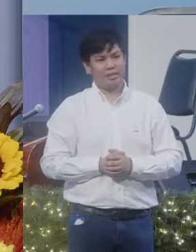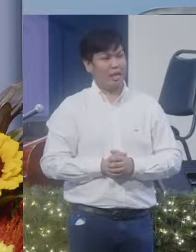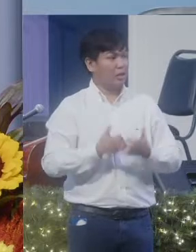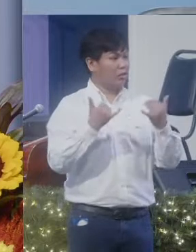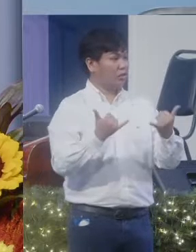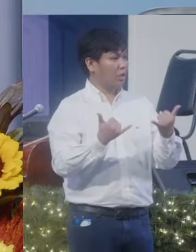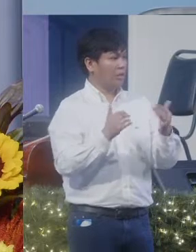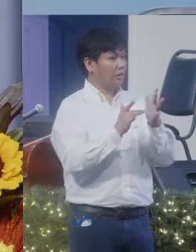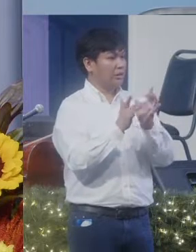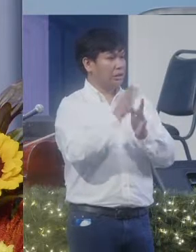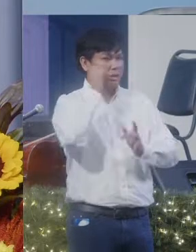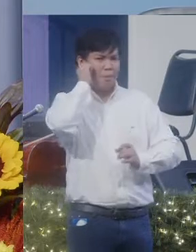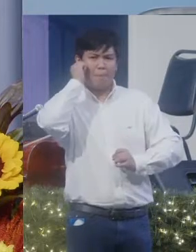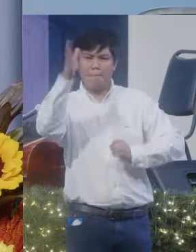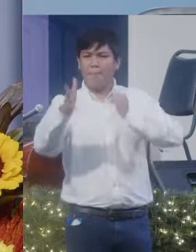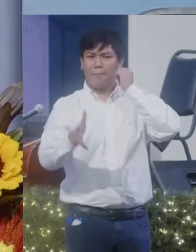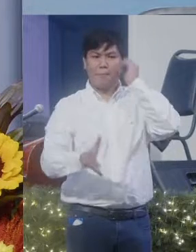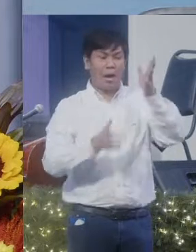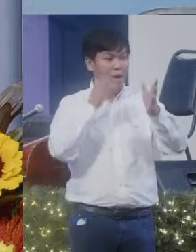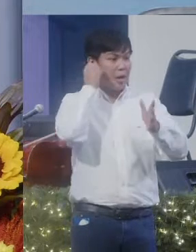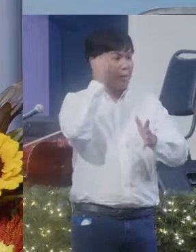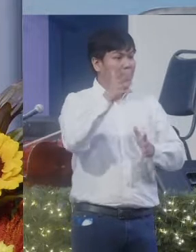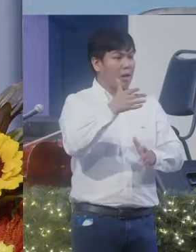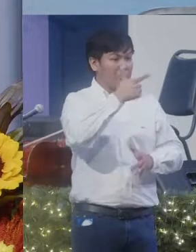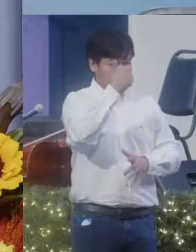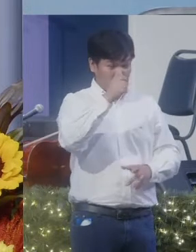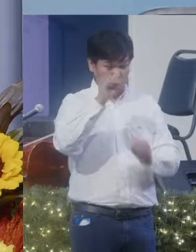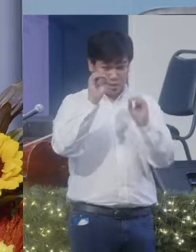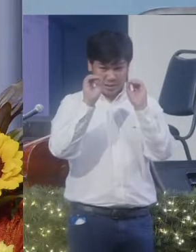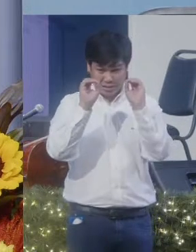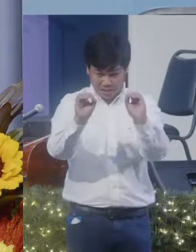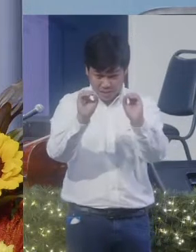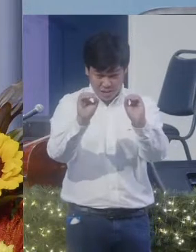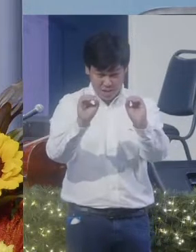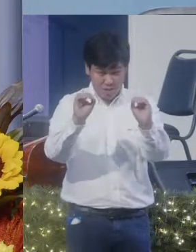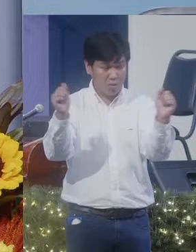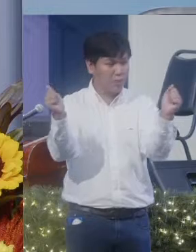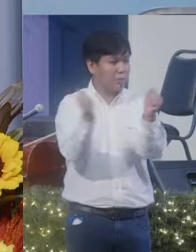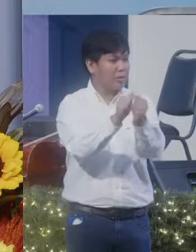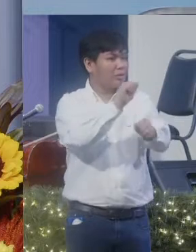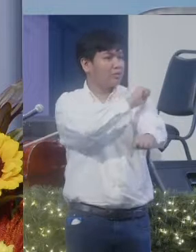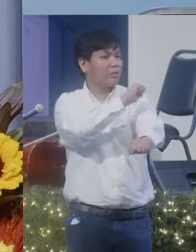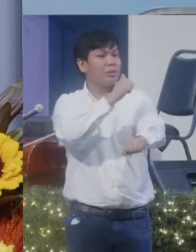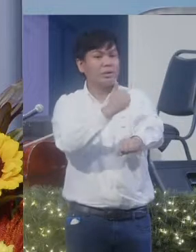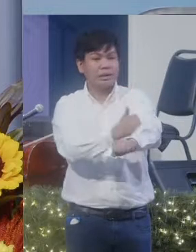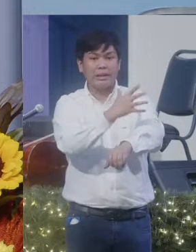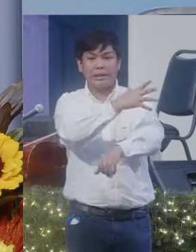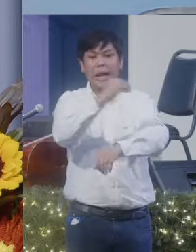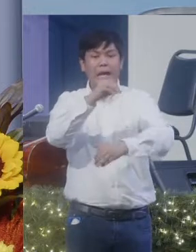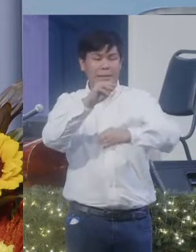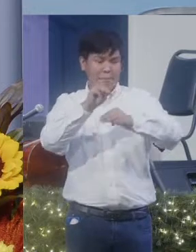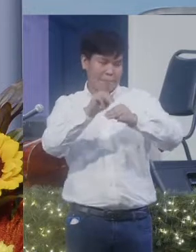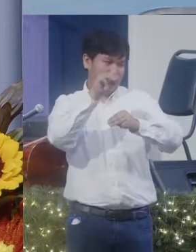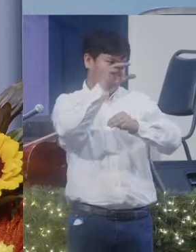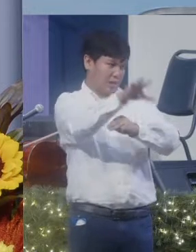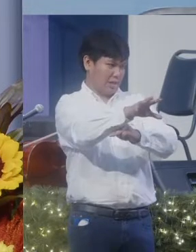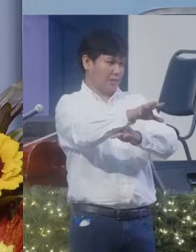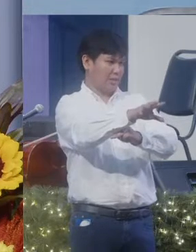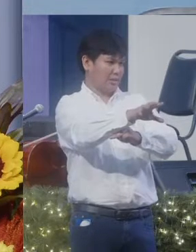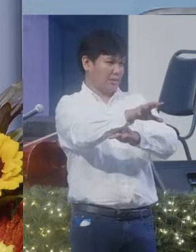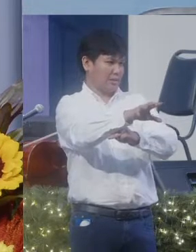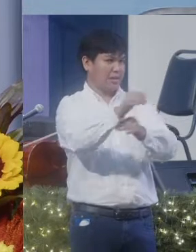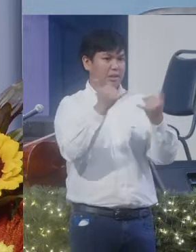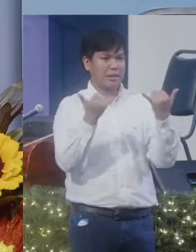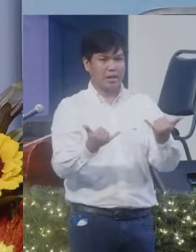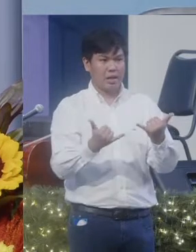Nagiging kilala na siya dahil siya ay nagtuturo ng may otoridad. Sa kanyang pag-iikot sa Galilee at